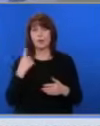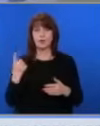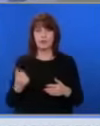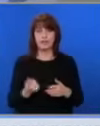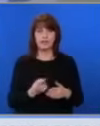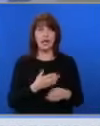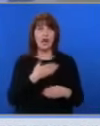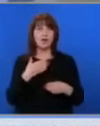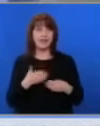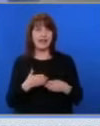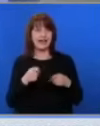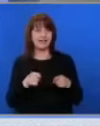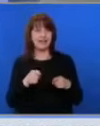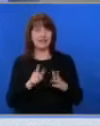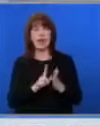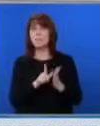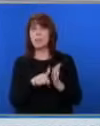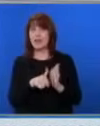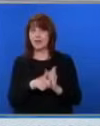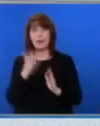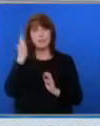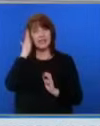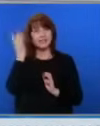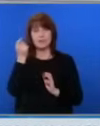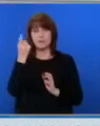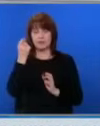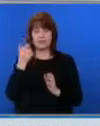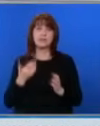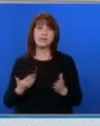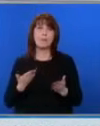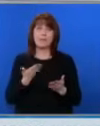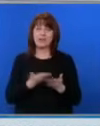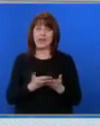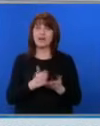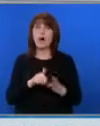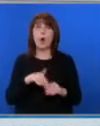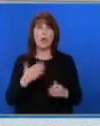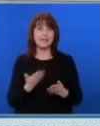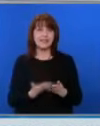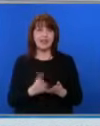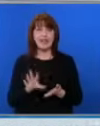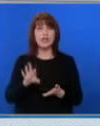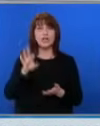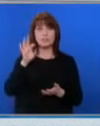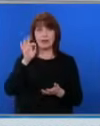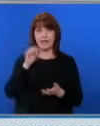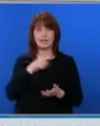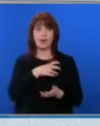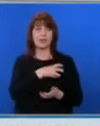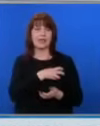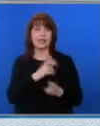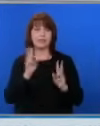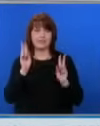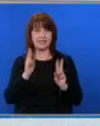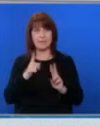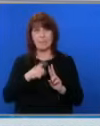на всеки от тези периоди министър-председателят ще подава оставка. Номинираните от парламентарните групи на ГЕРБ, СДС и